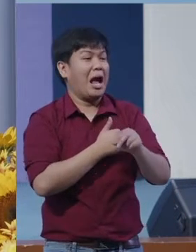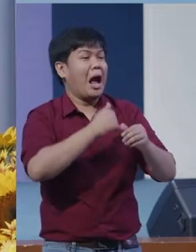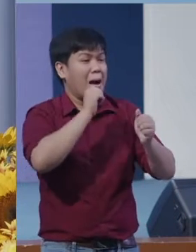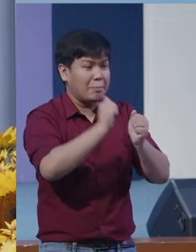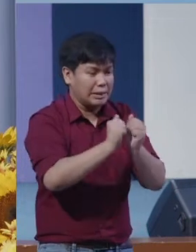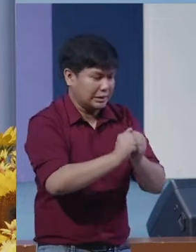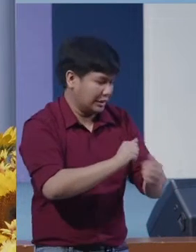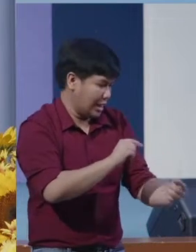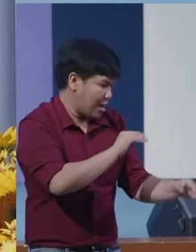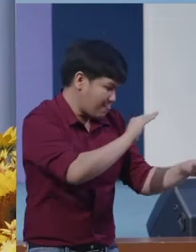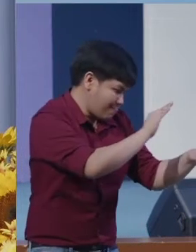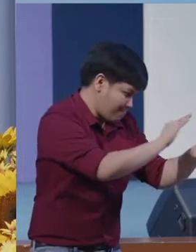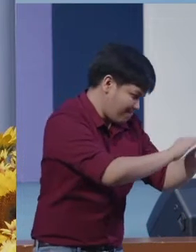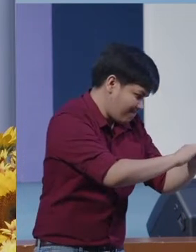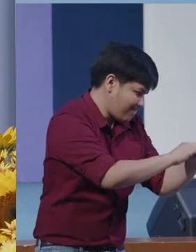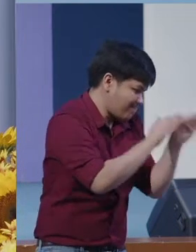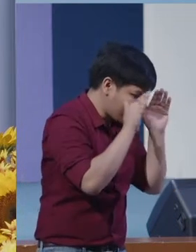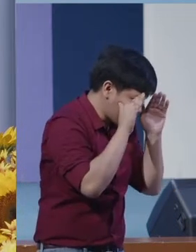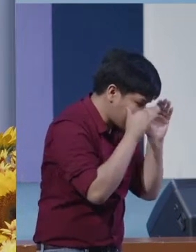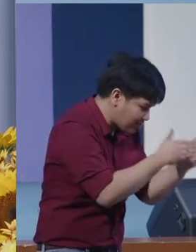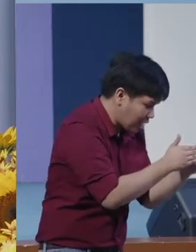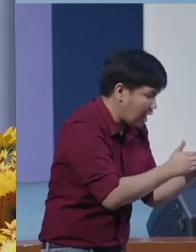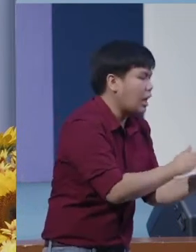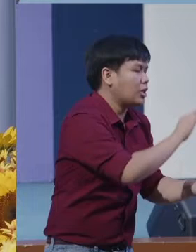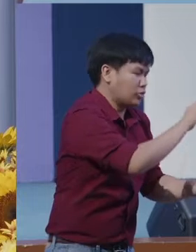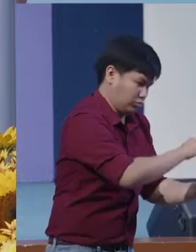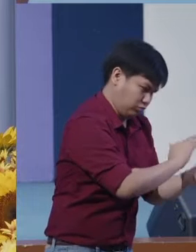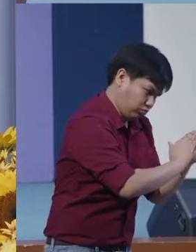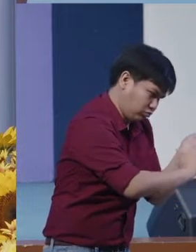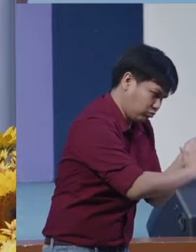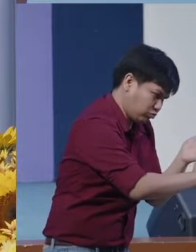kang dinidisciple, kung gusto mo i-correct, meron kang